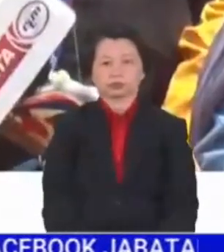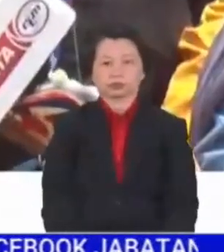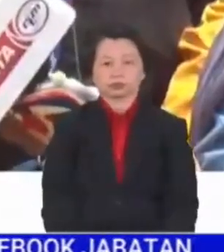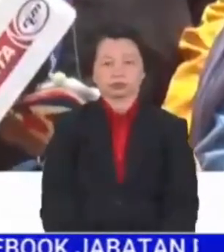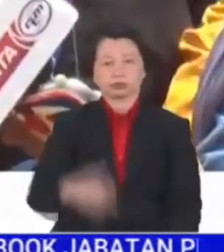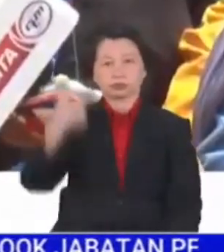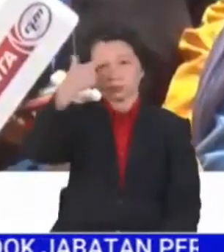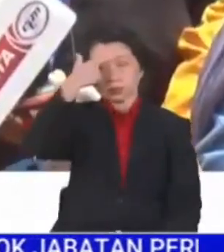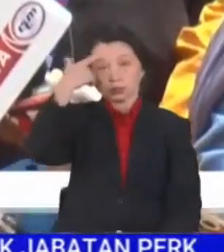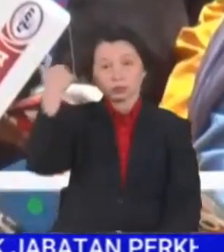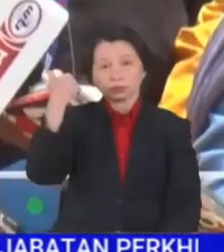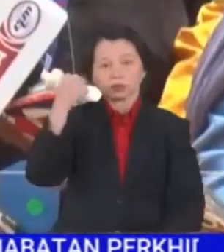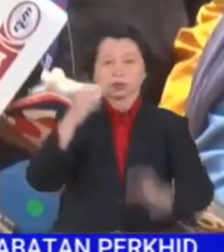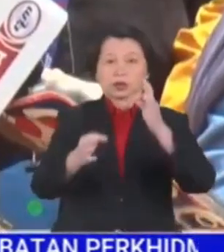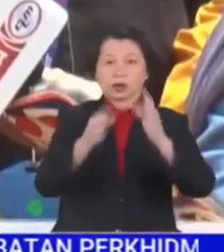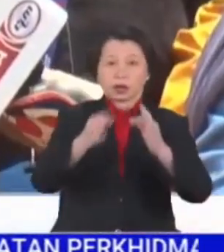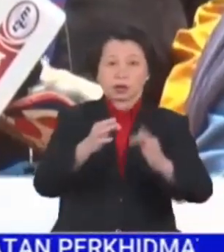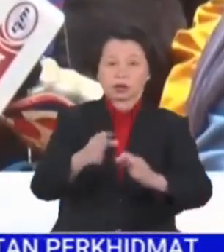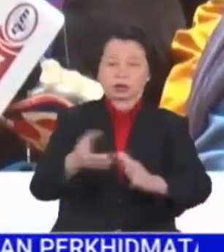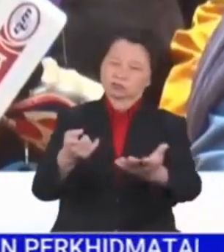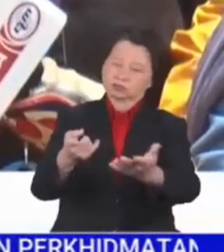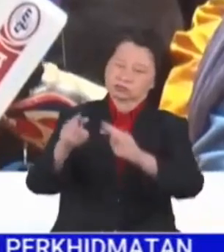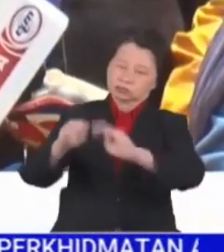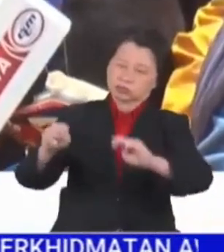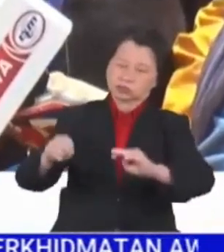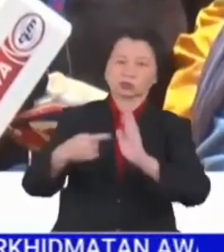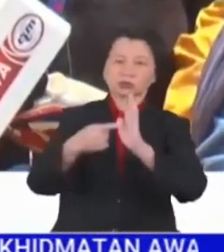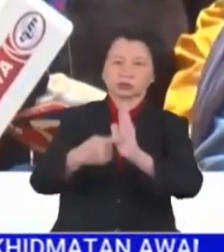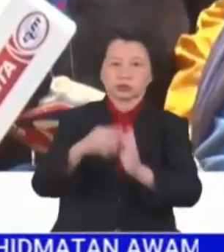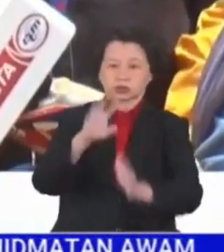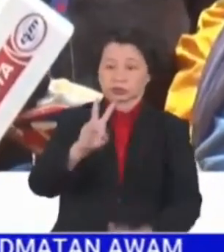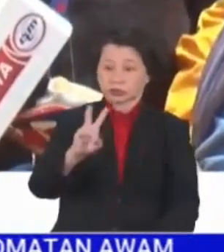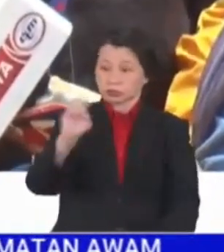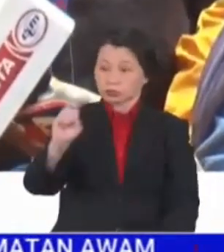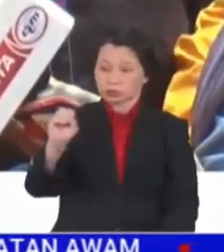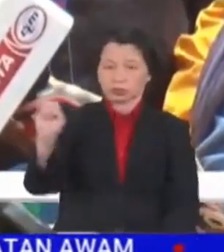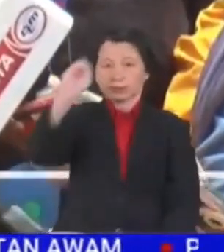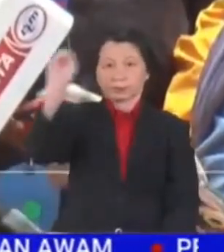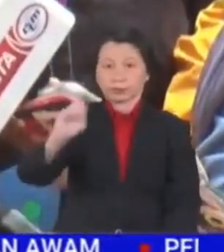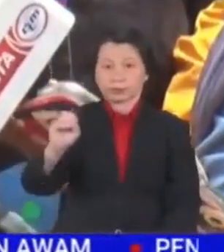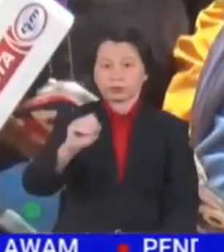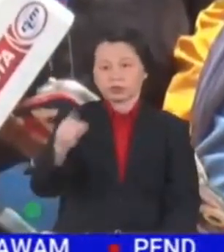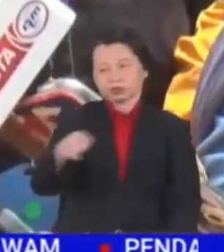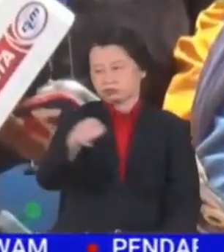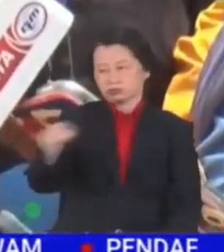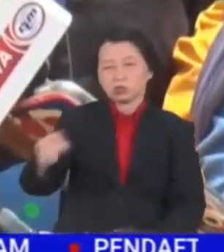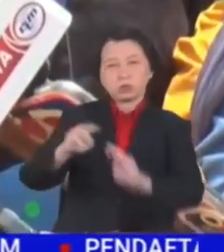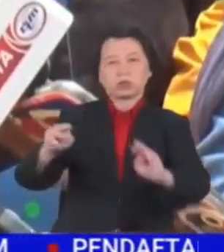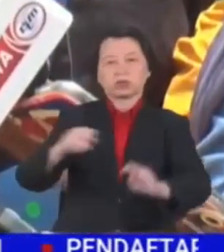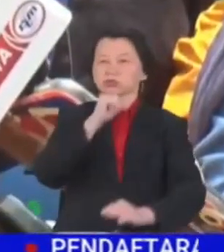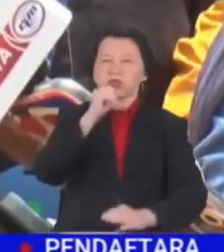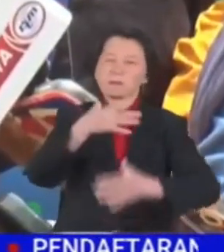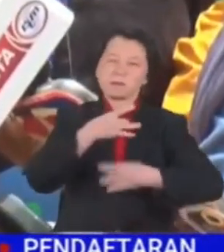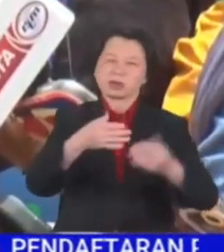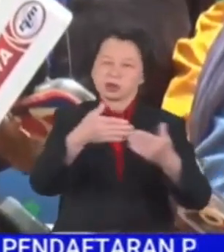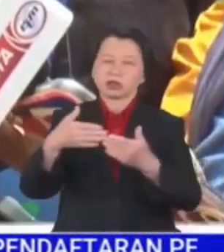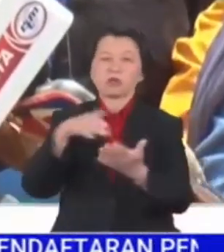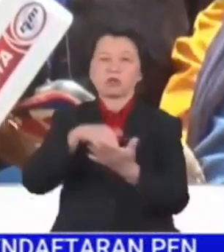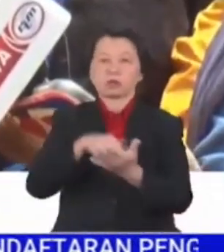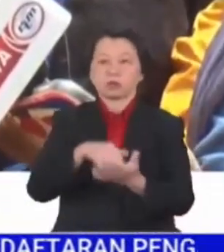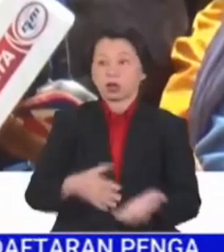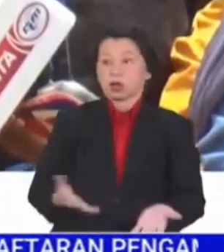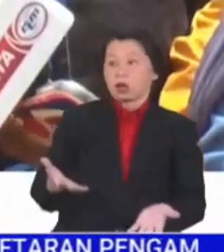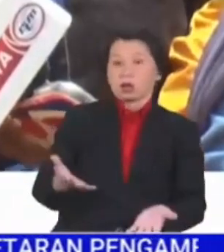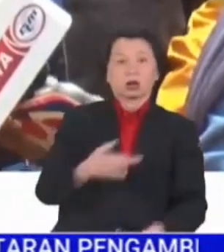Kerana kalau dia menunjukkan angka 70% tidak minat untuk menyambungkan pelajaran, ia merupakan